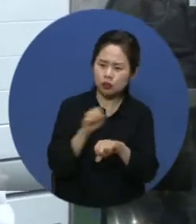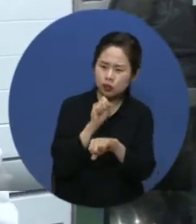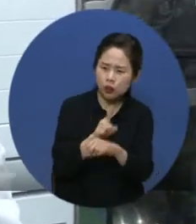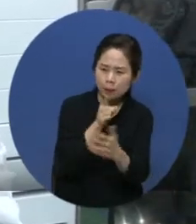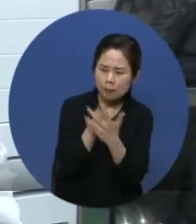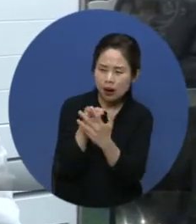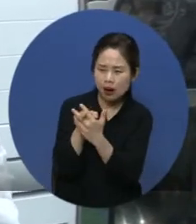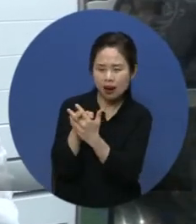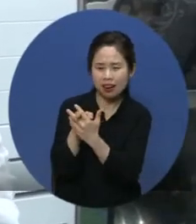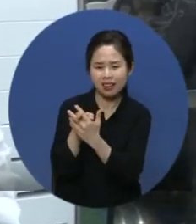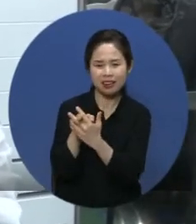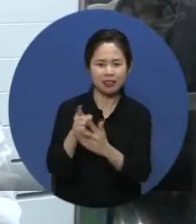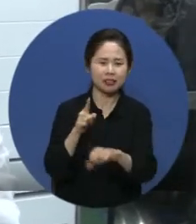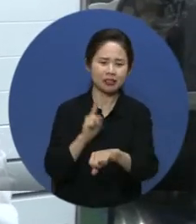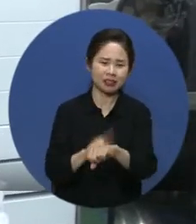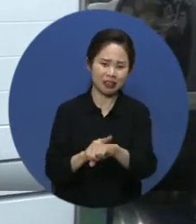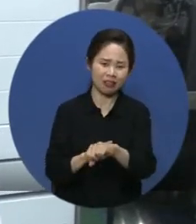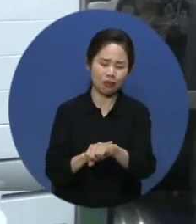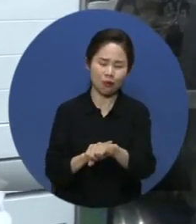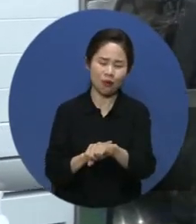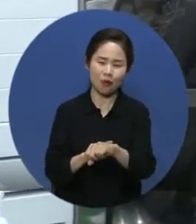걸렸던 것 같아요.